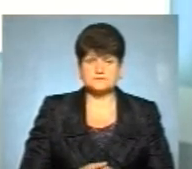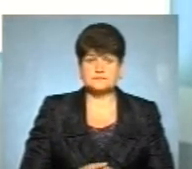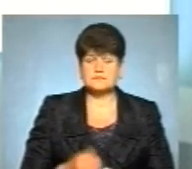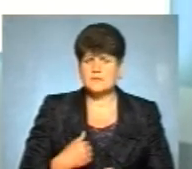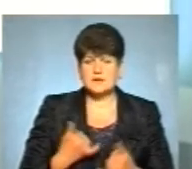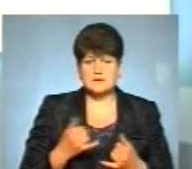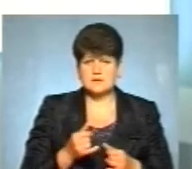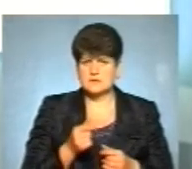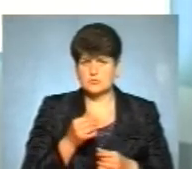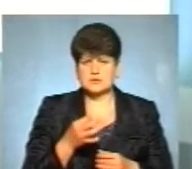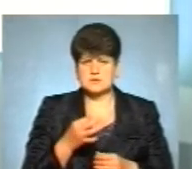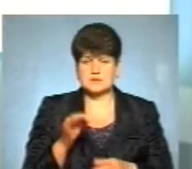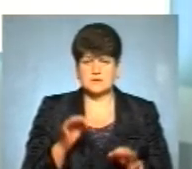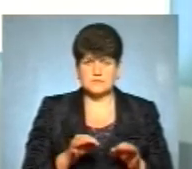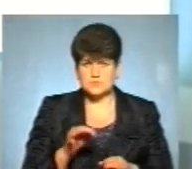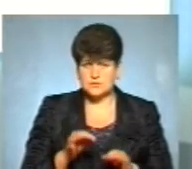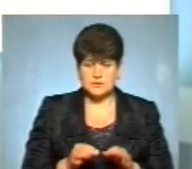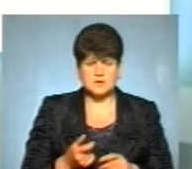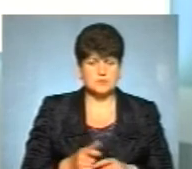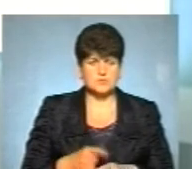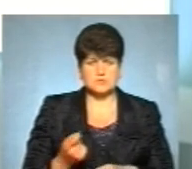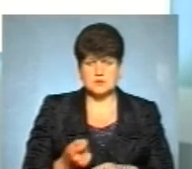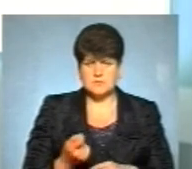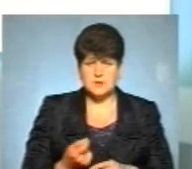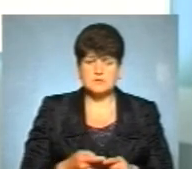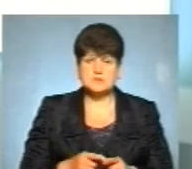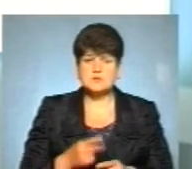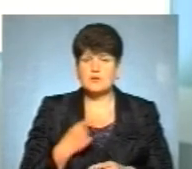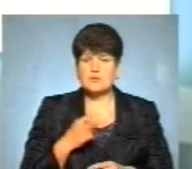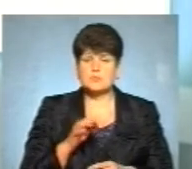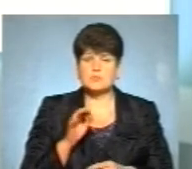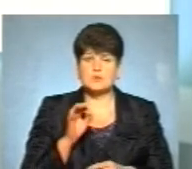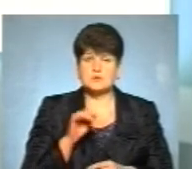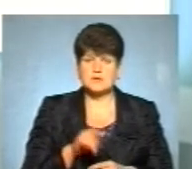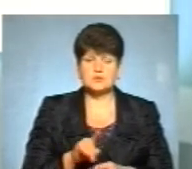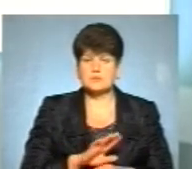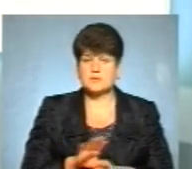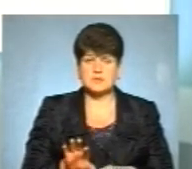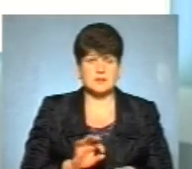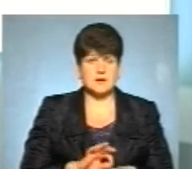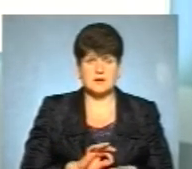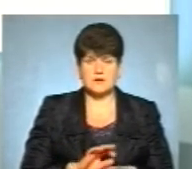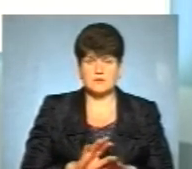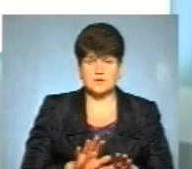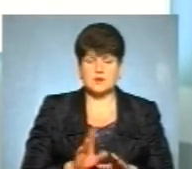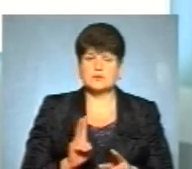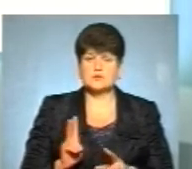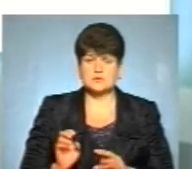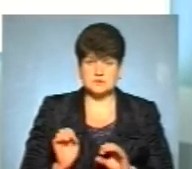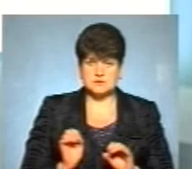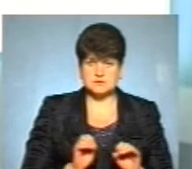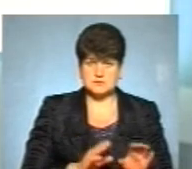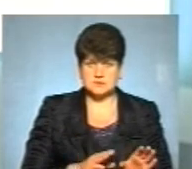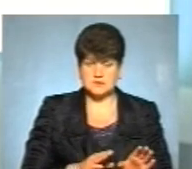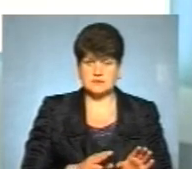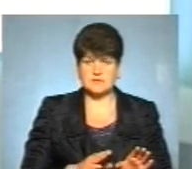не готовий сказати в відсотковому відношенні, але дуже мало. Це свідчить, що ми не хворіли на ті, що здавали,